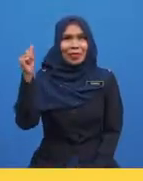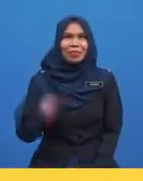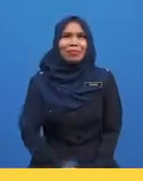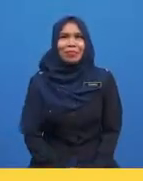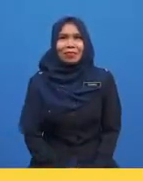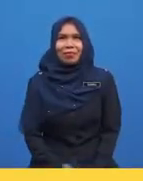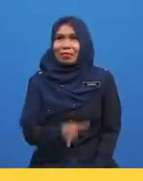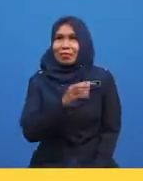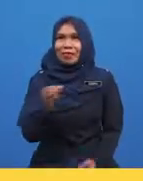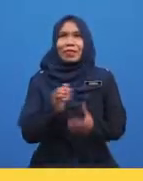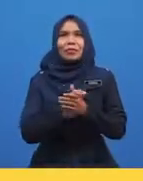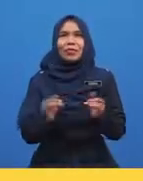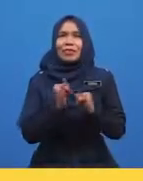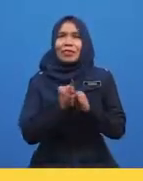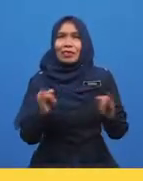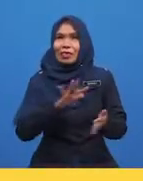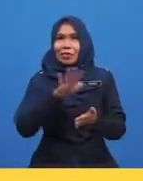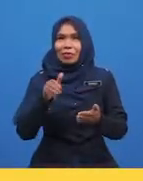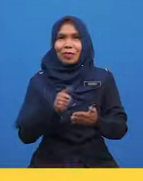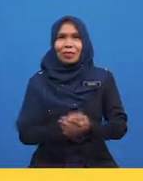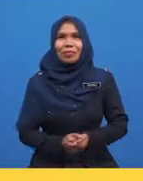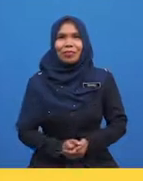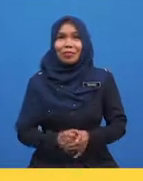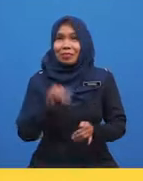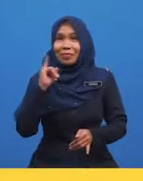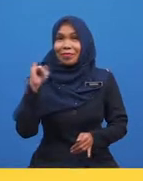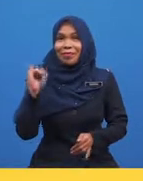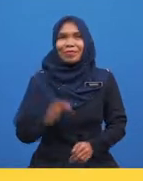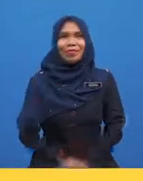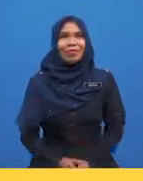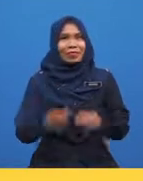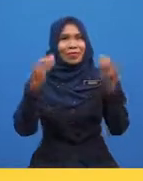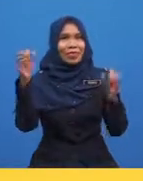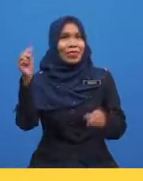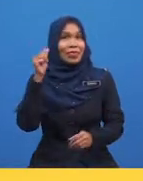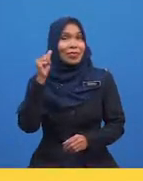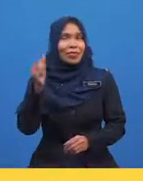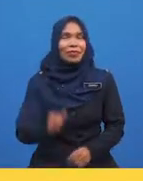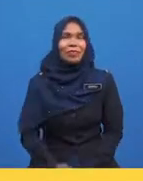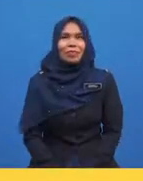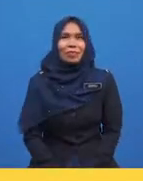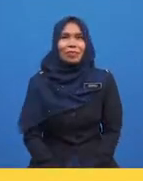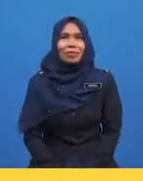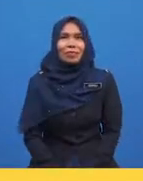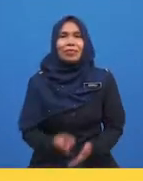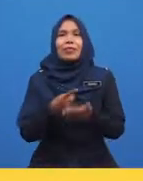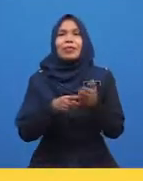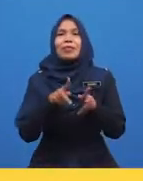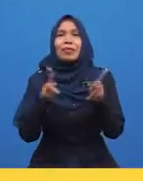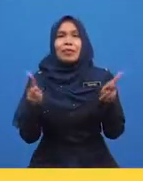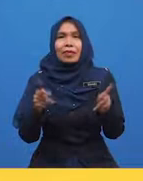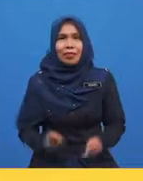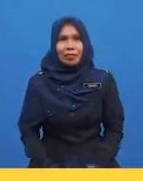Assalamualaikum dan salam sejahtera semua. Hai, Cikgu Asra di sini. Ha, apa